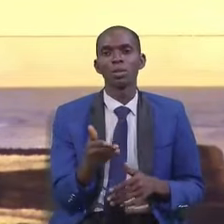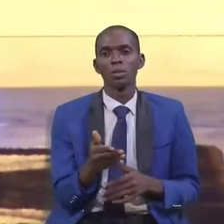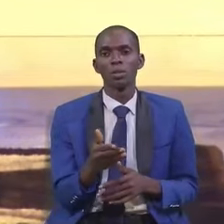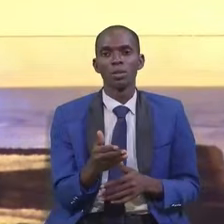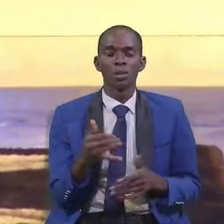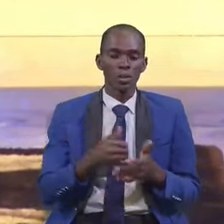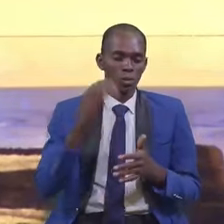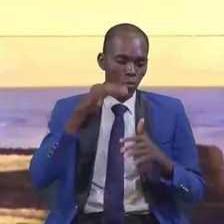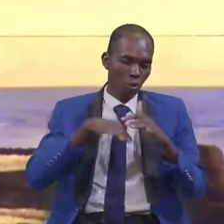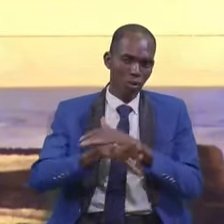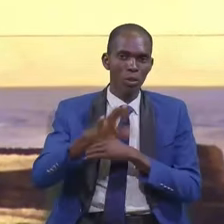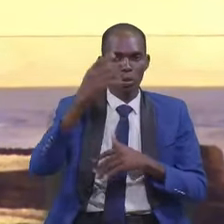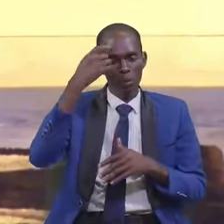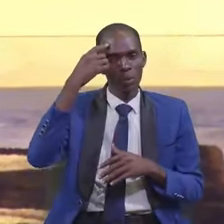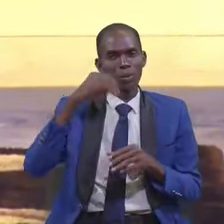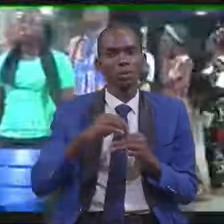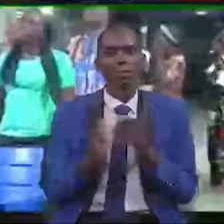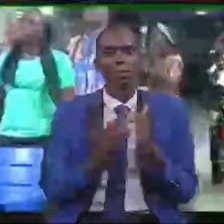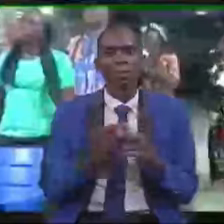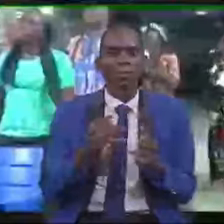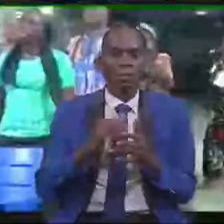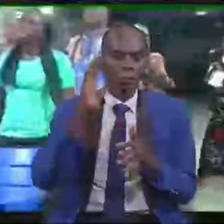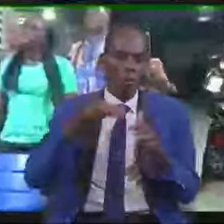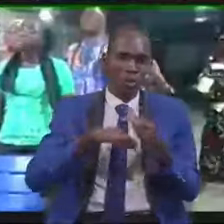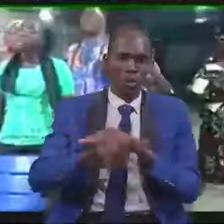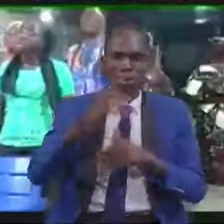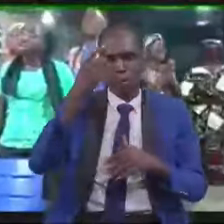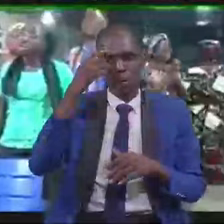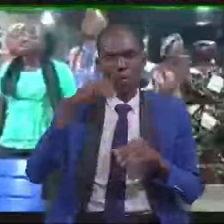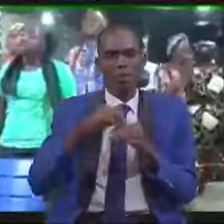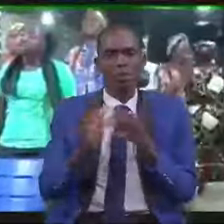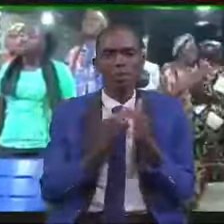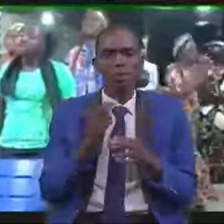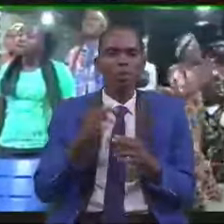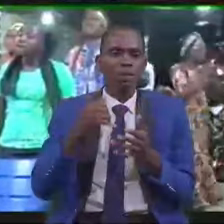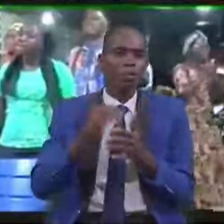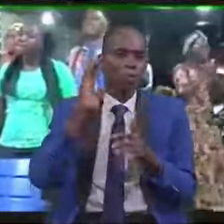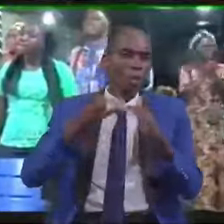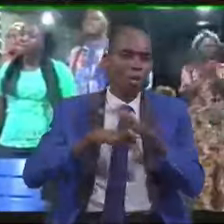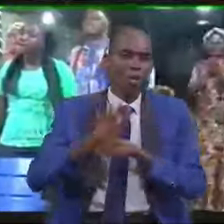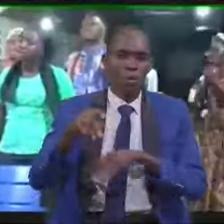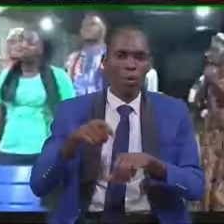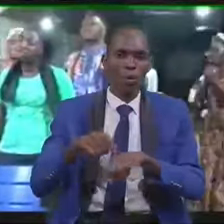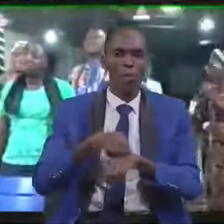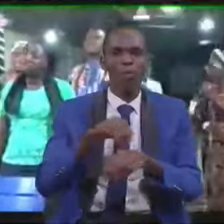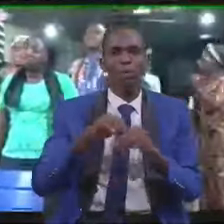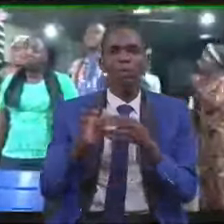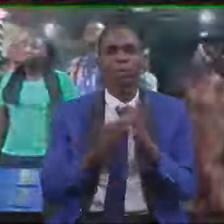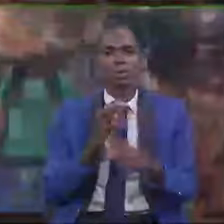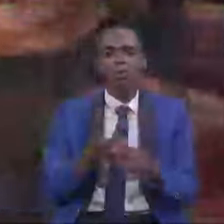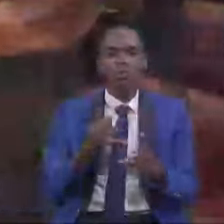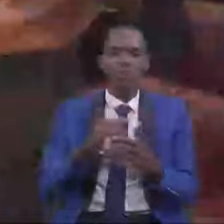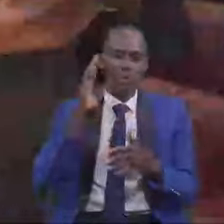votre cerveau, ça va entrer dans votre mémoire, ça va entrer dans vos os, ça va entrer dans vos yeux.